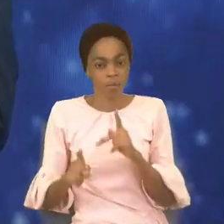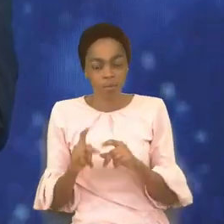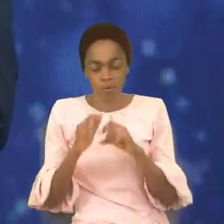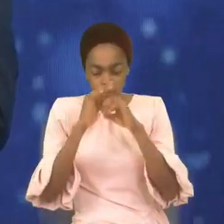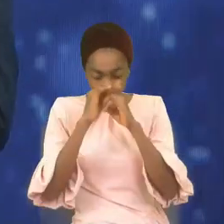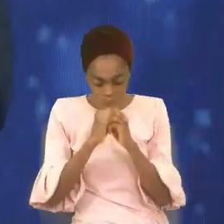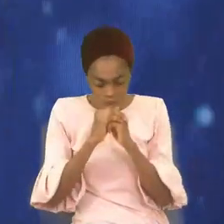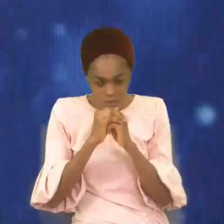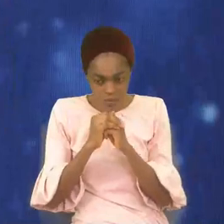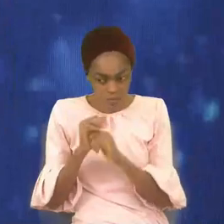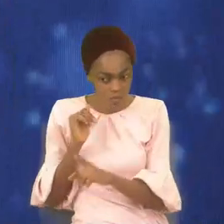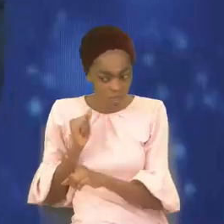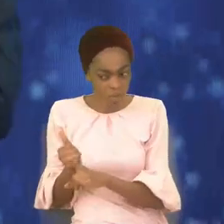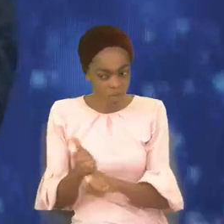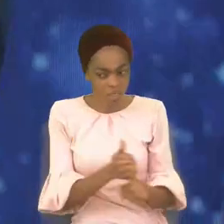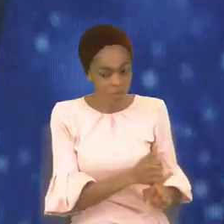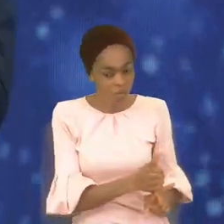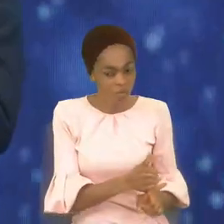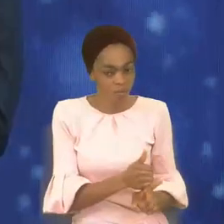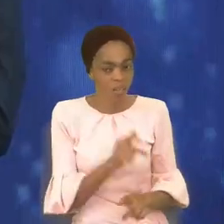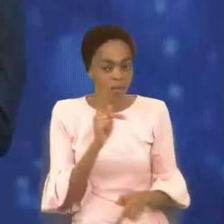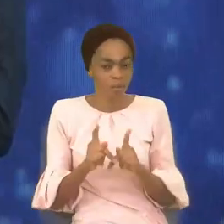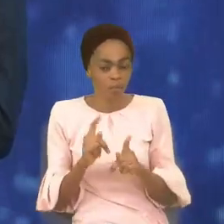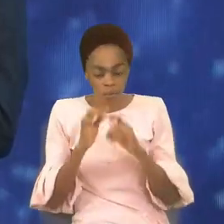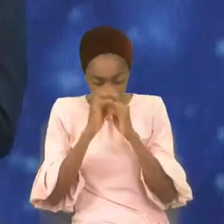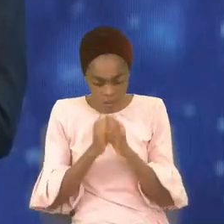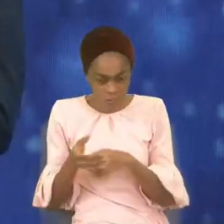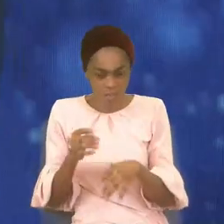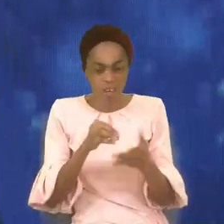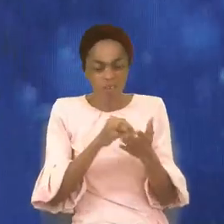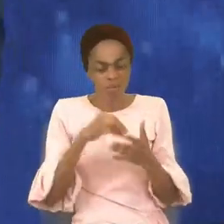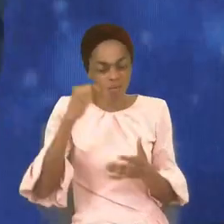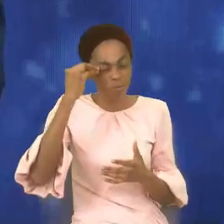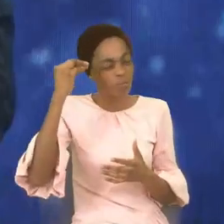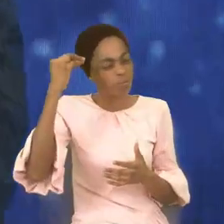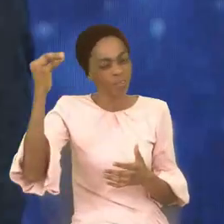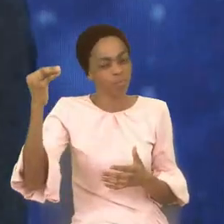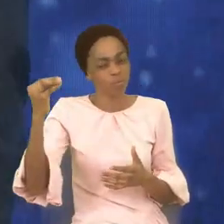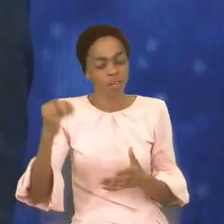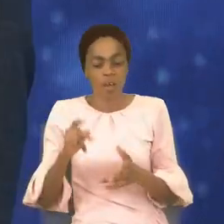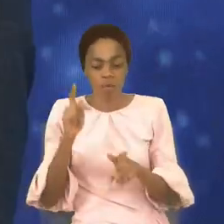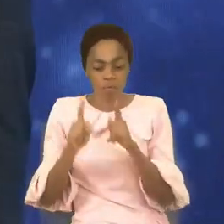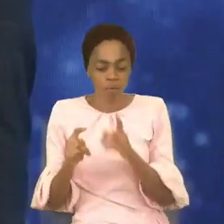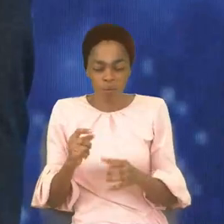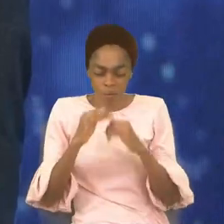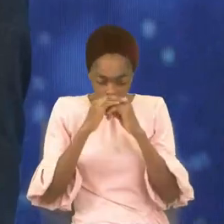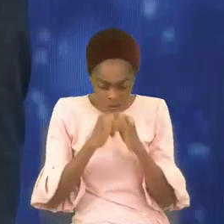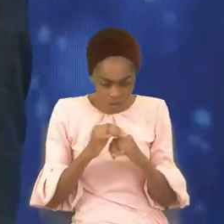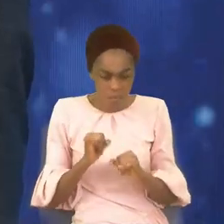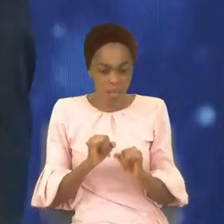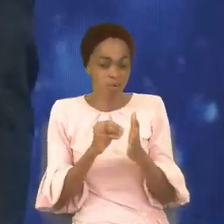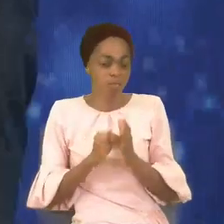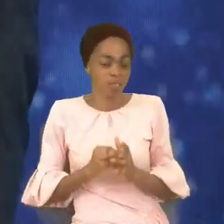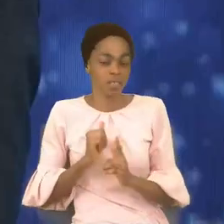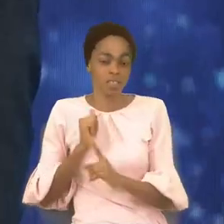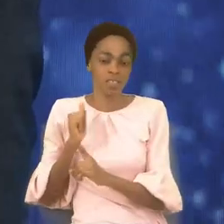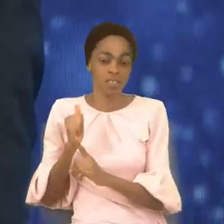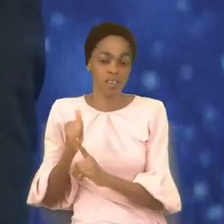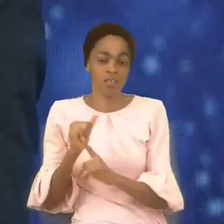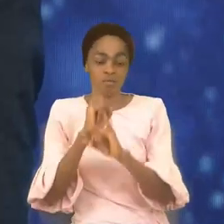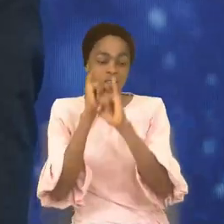gens s'adorent, ils adorent leur opinion, ils adorent leur image